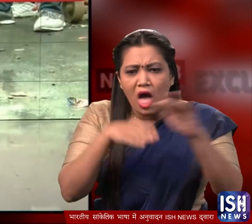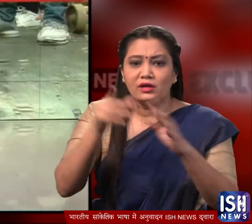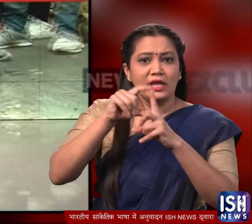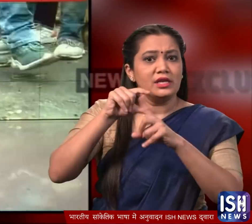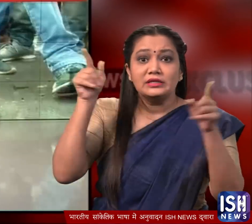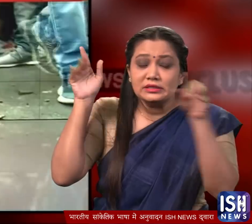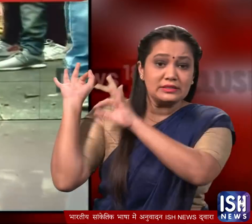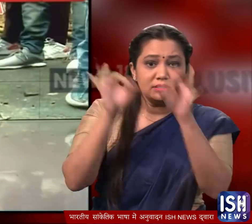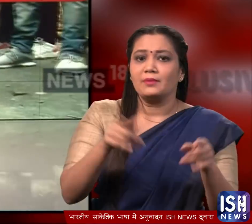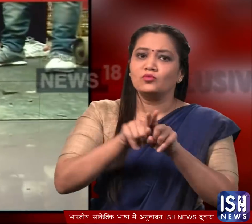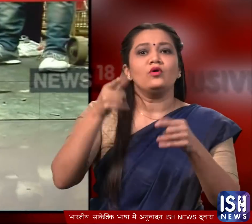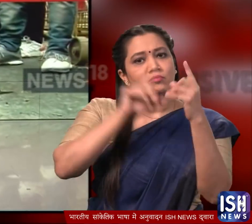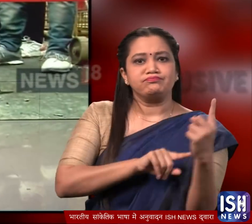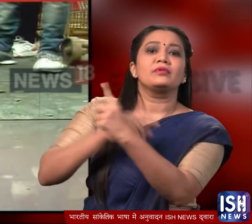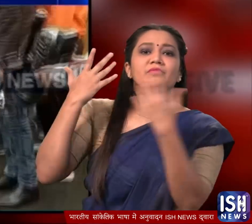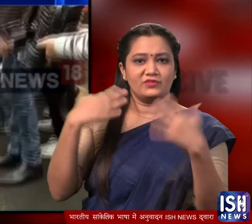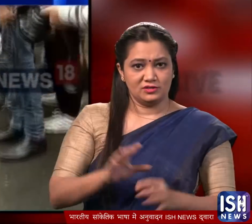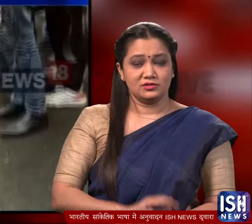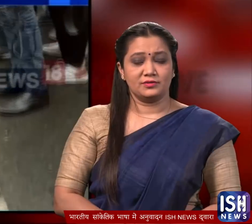घुसने से रोकने के लिए उन्हें लगवाया था,